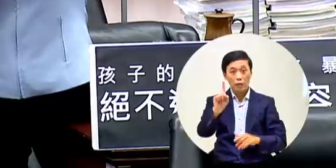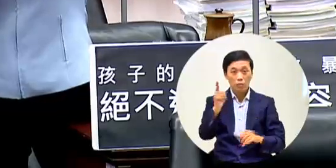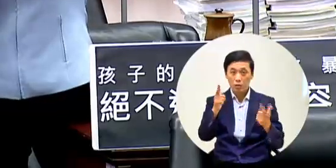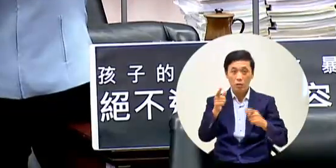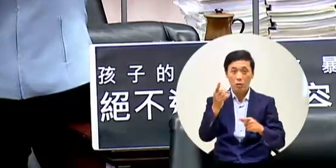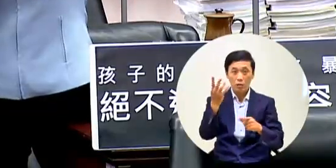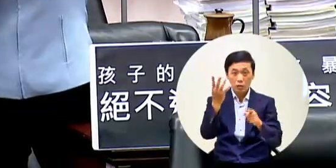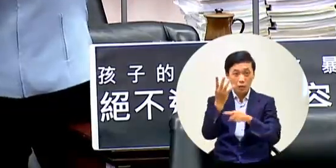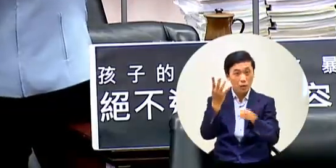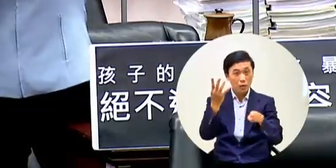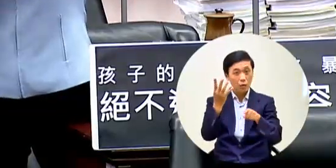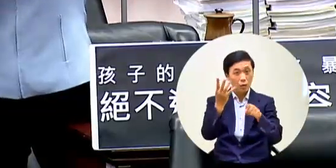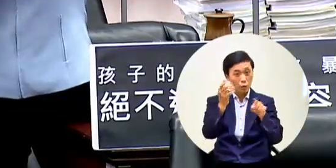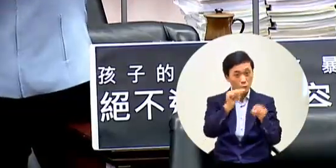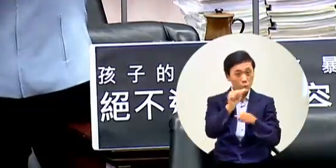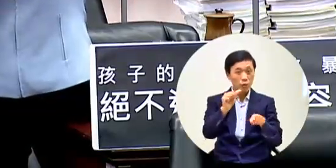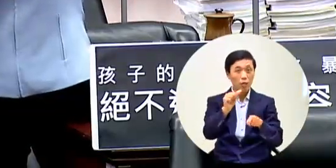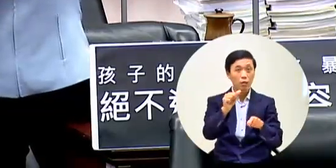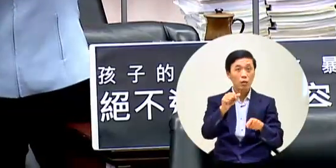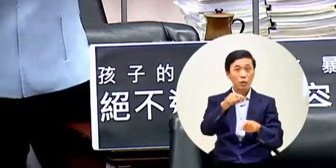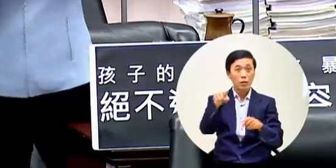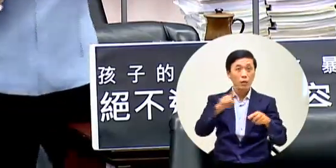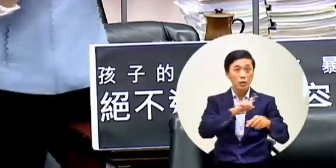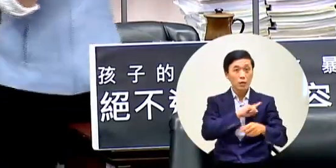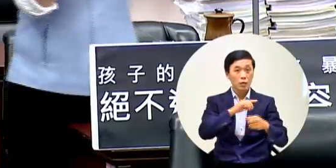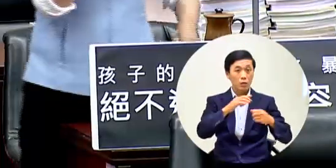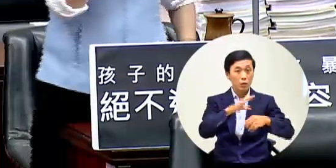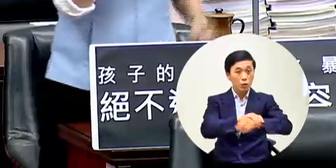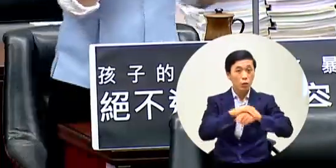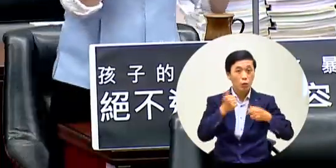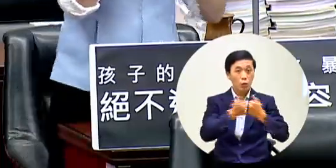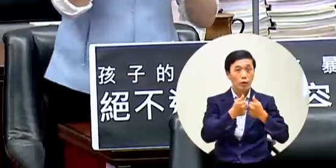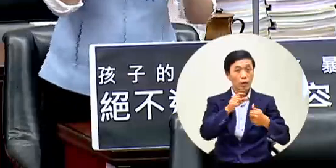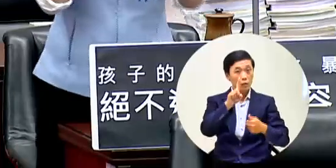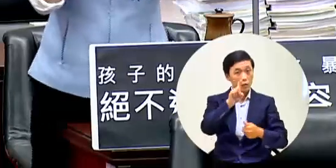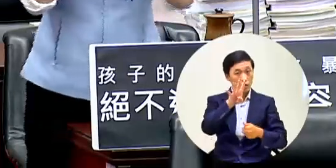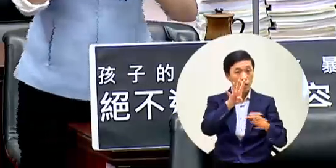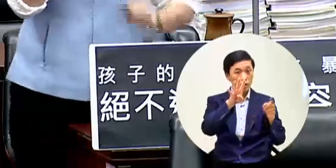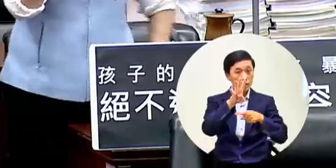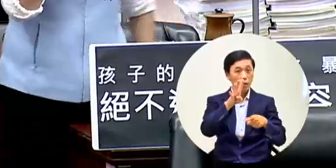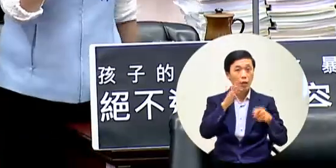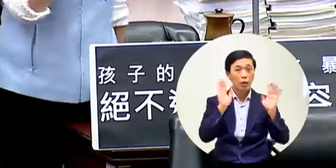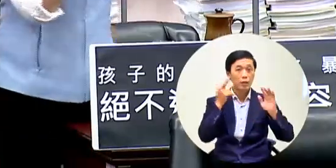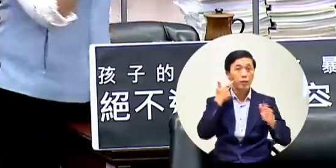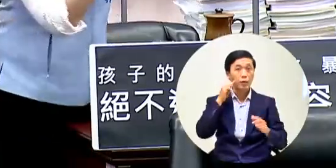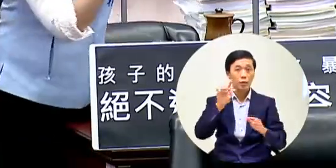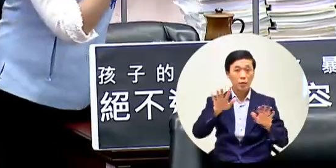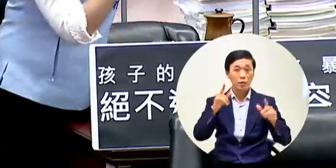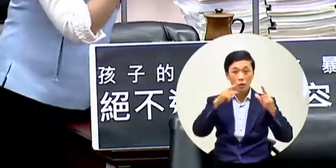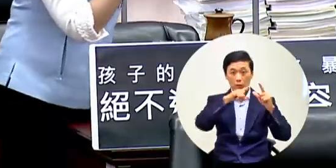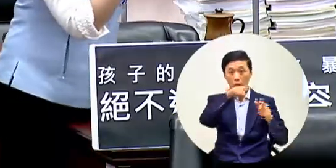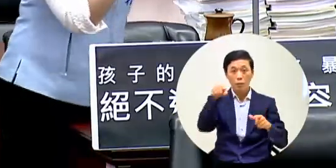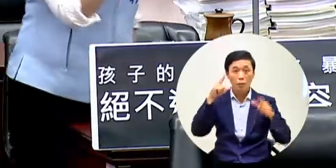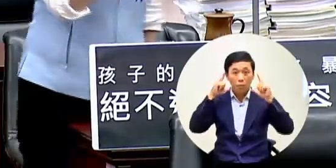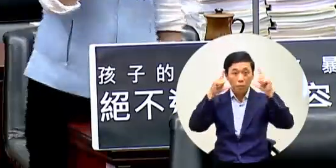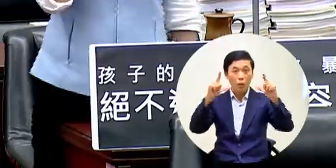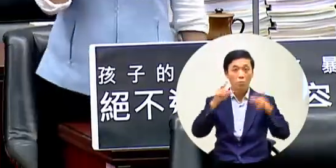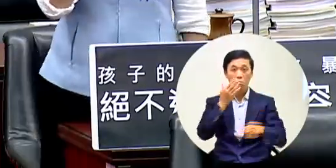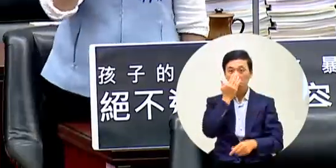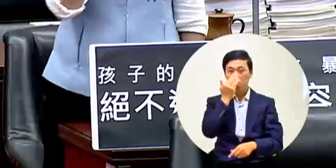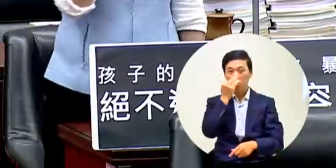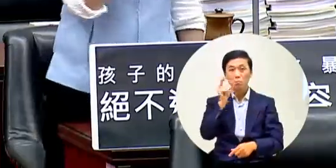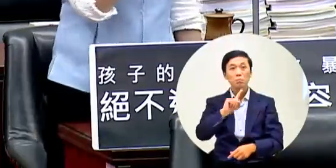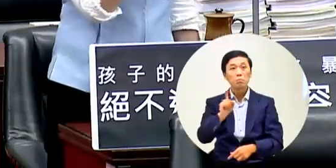组成的自救会是14位家长，但是他们今天不敢出面，为什么？因